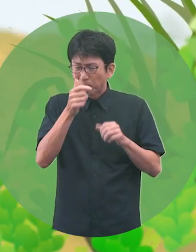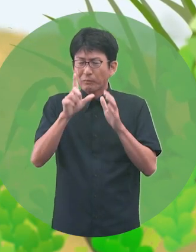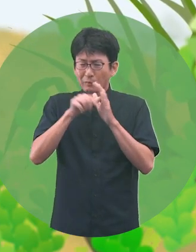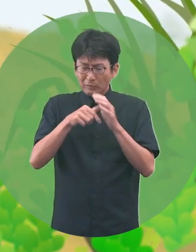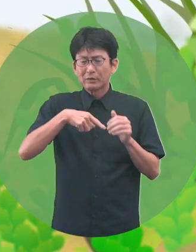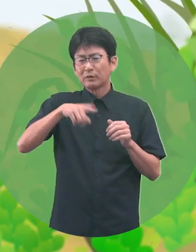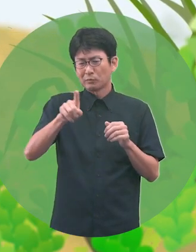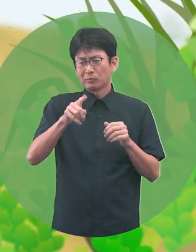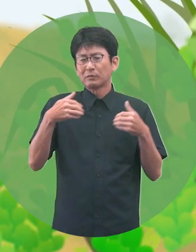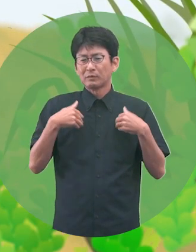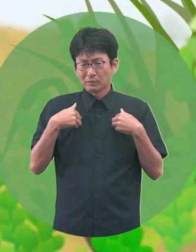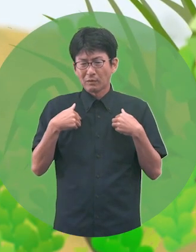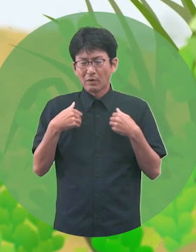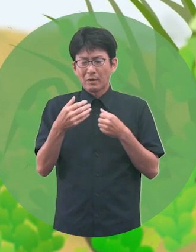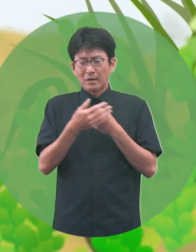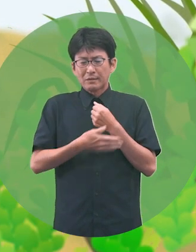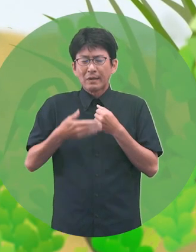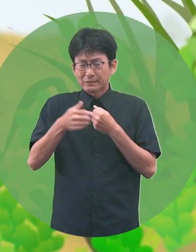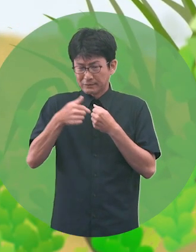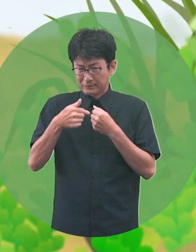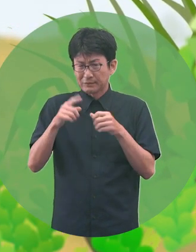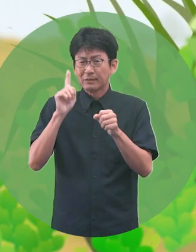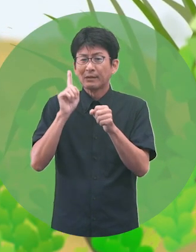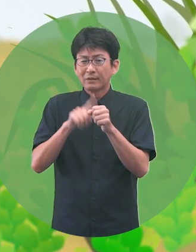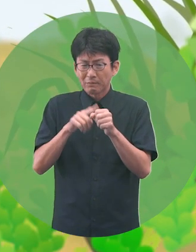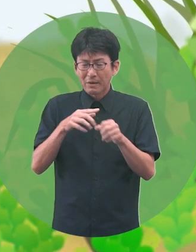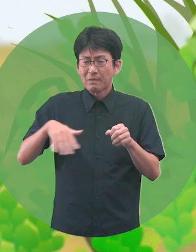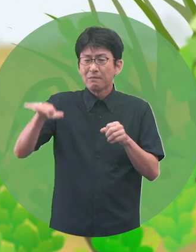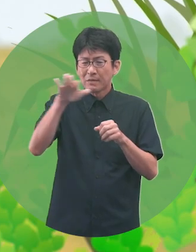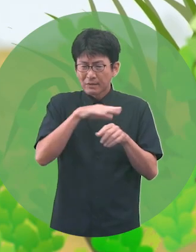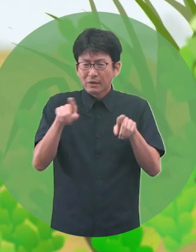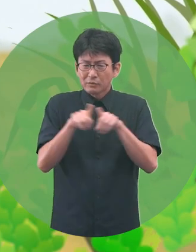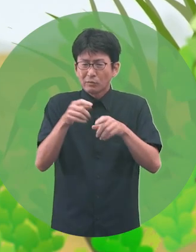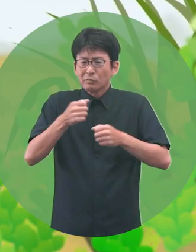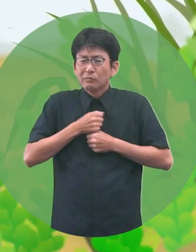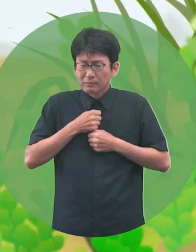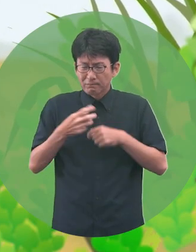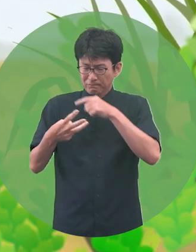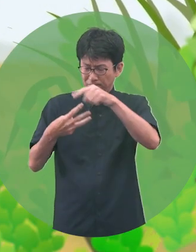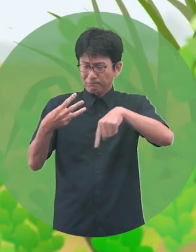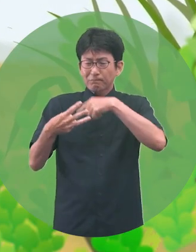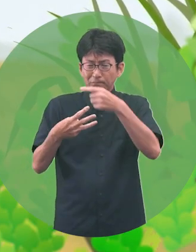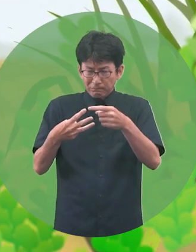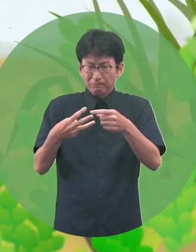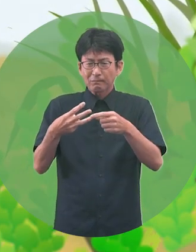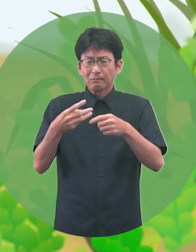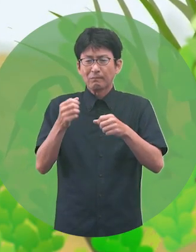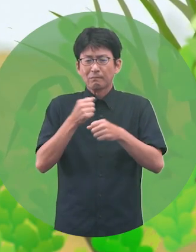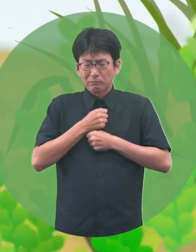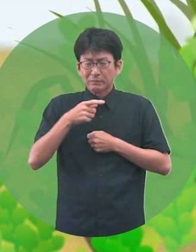を守るため、みんなで声を掛け合いながら3つの注意事項を守りましょう。